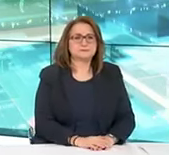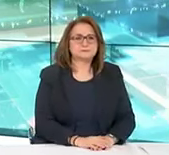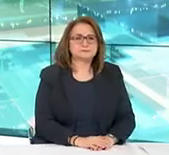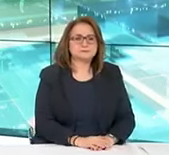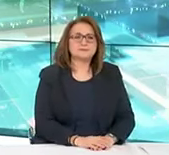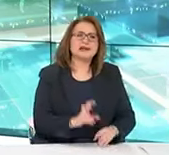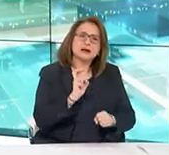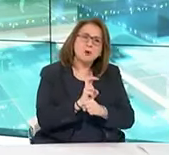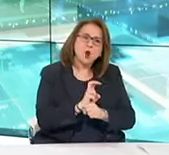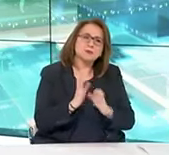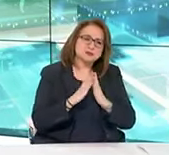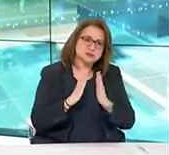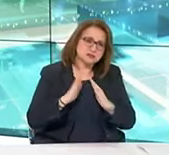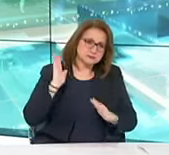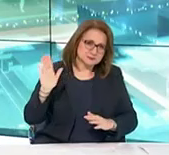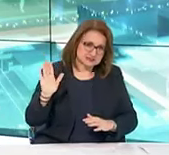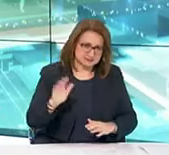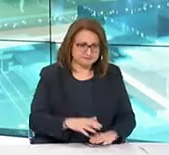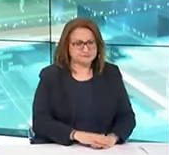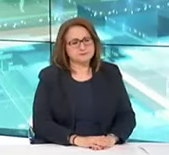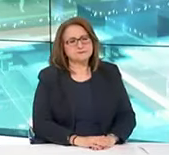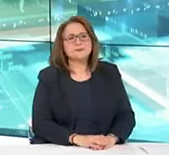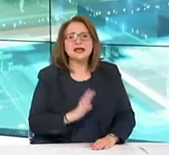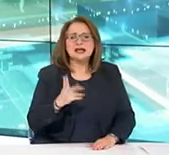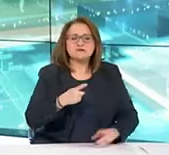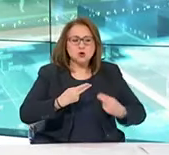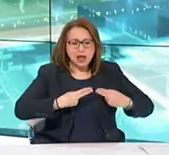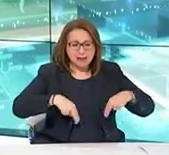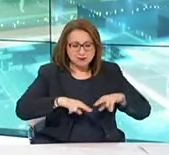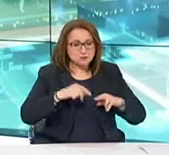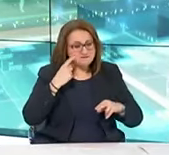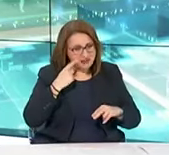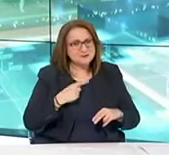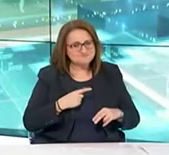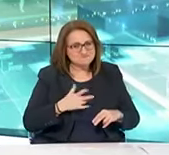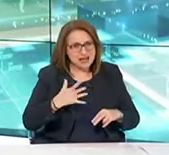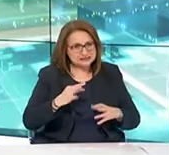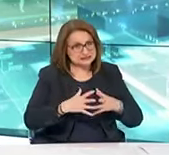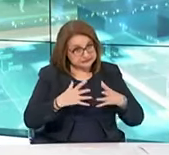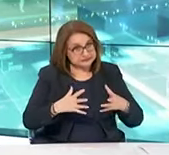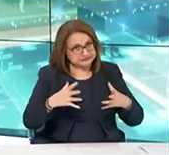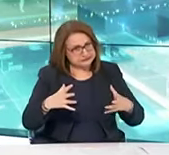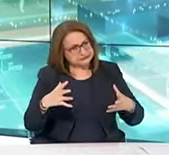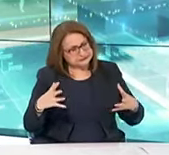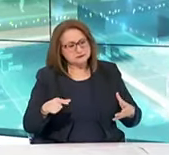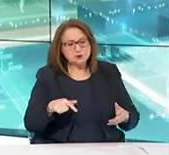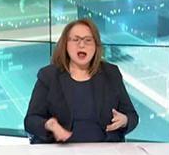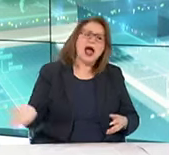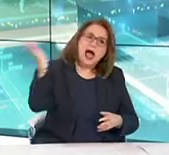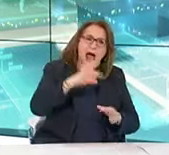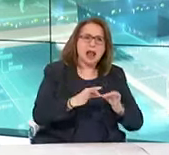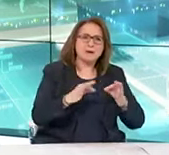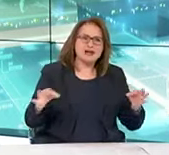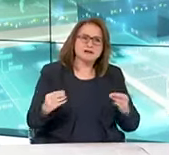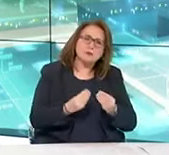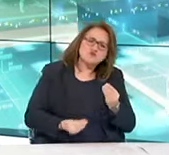Μετά από όλα αυτά, η Επιτροπή Εμπειρογνωμόνων εισηγήθηκε σήμερα τα εξής περαιτέρω μέτρα για τη μείωση της διασποράς της νόσου